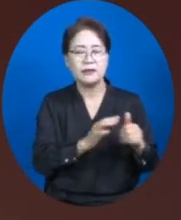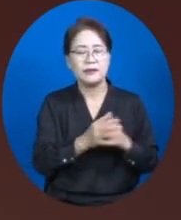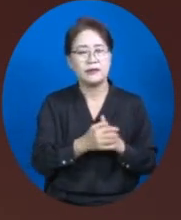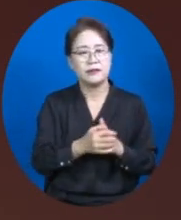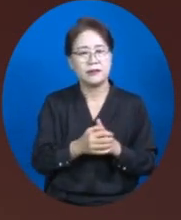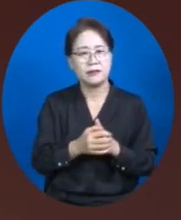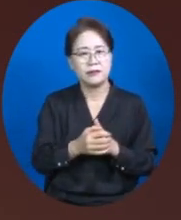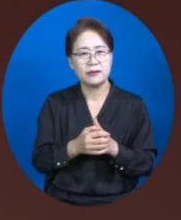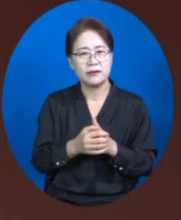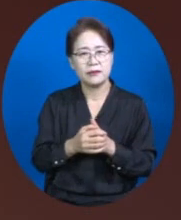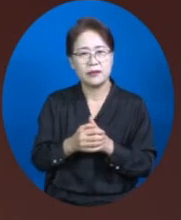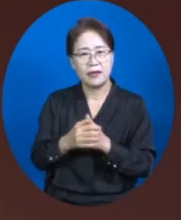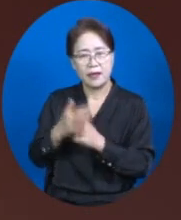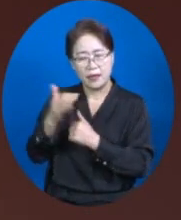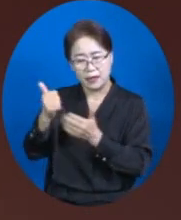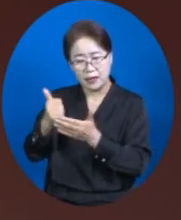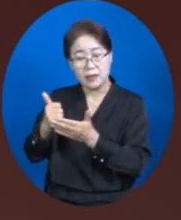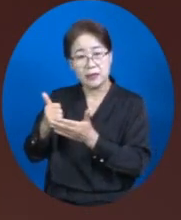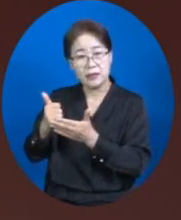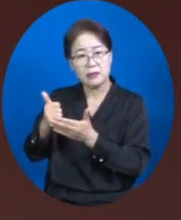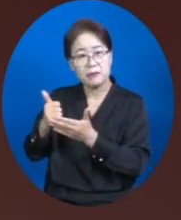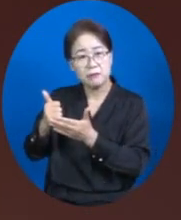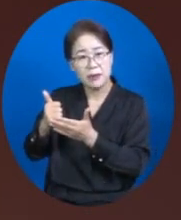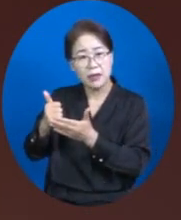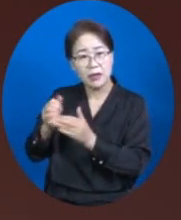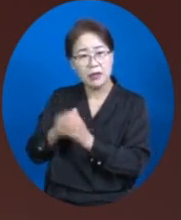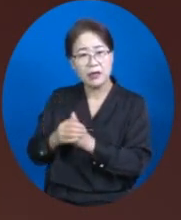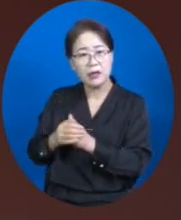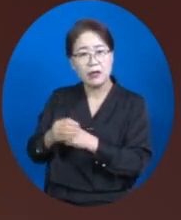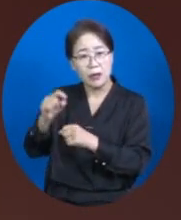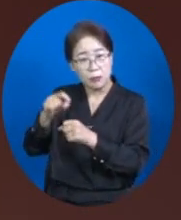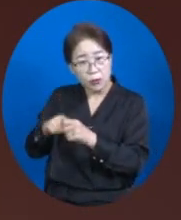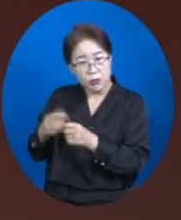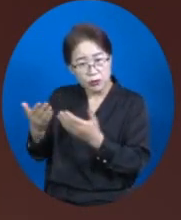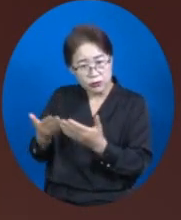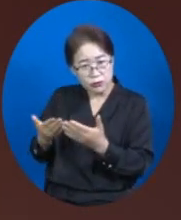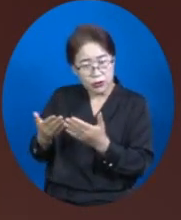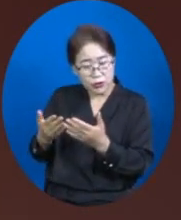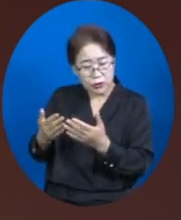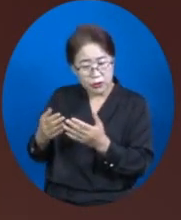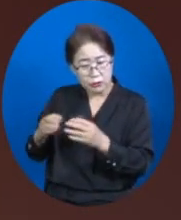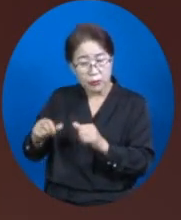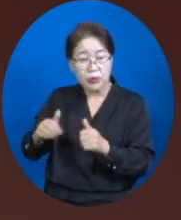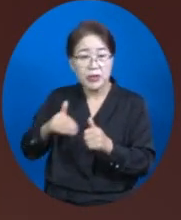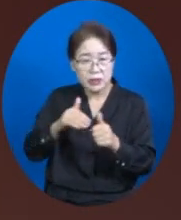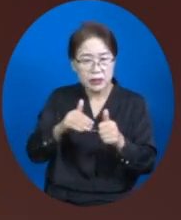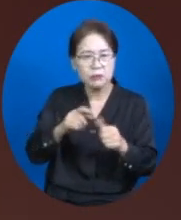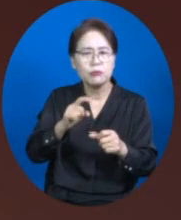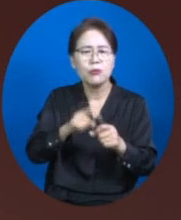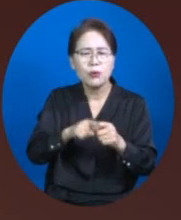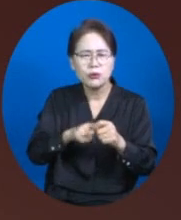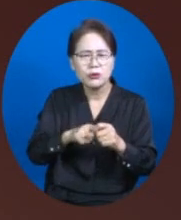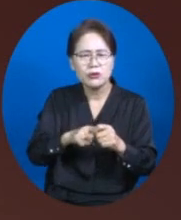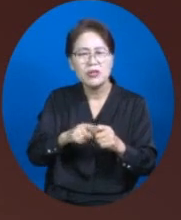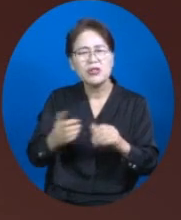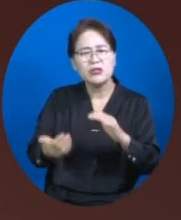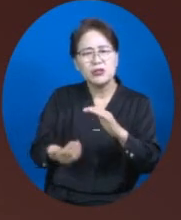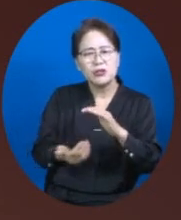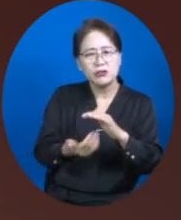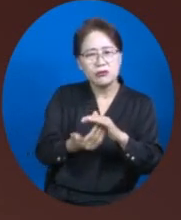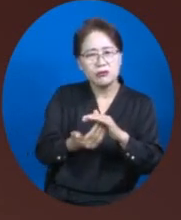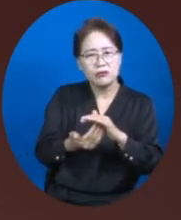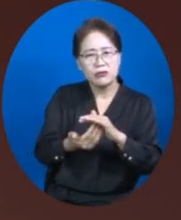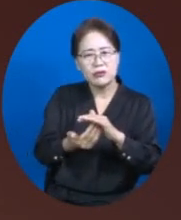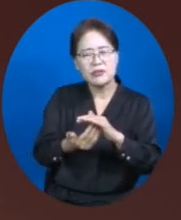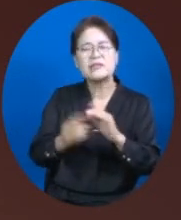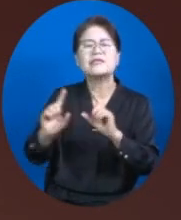아니라 크로노스의 시간 속에서 하나님께서 당신을이 땅에 보내신 귀한 목적을 이루어